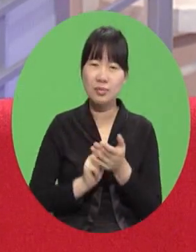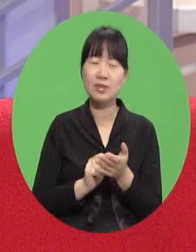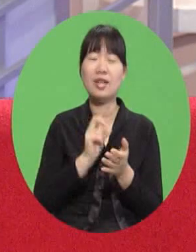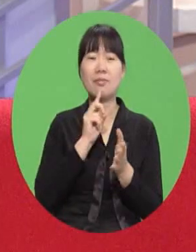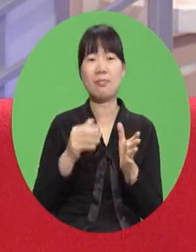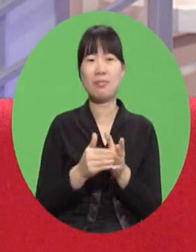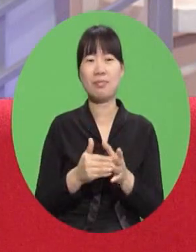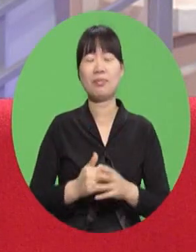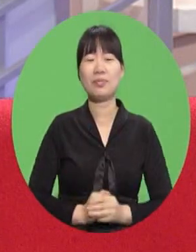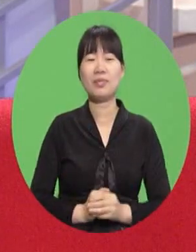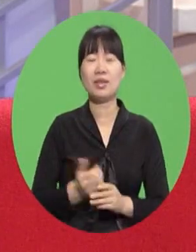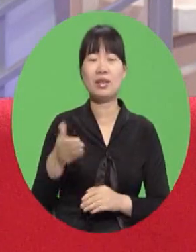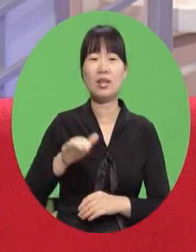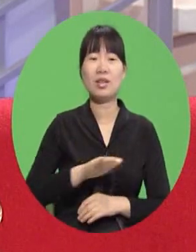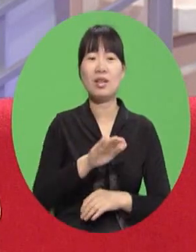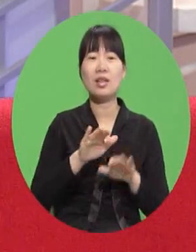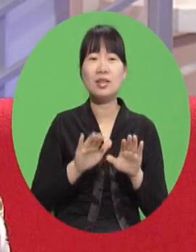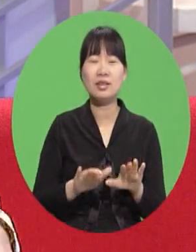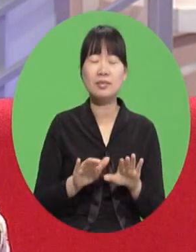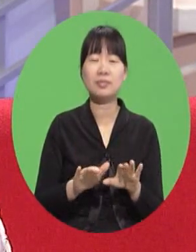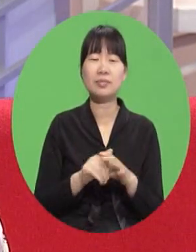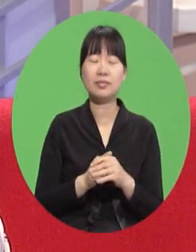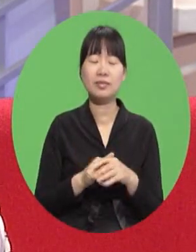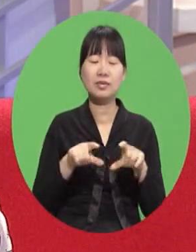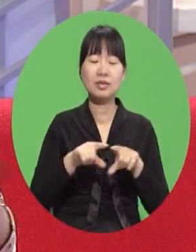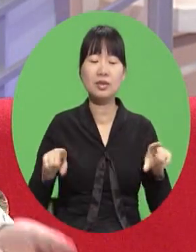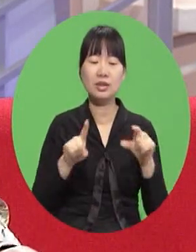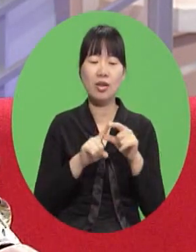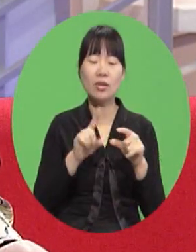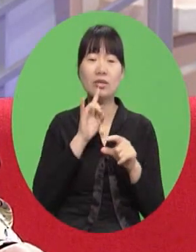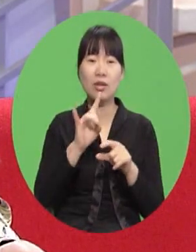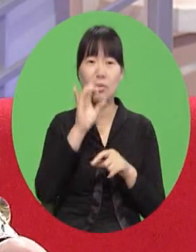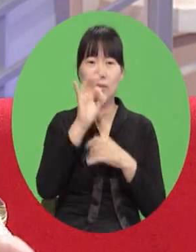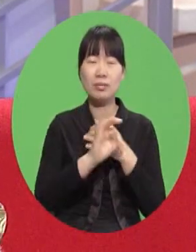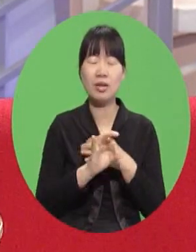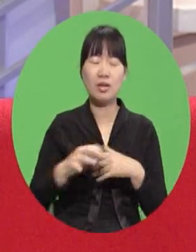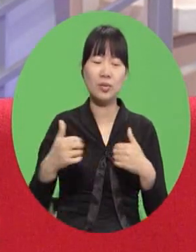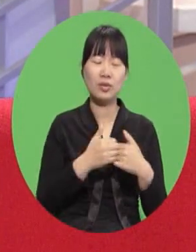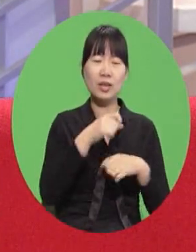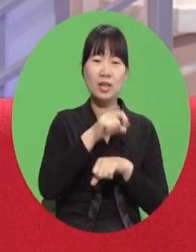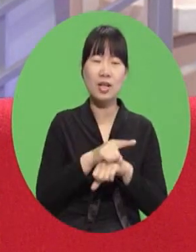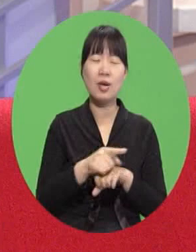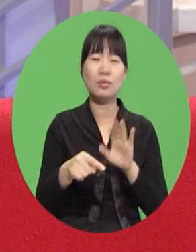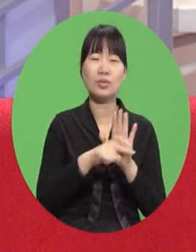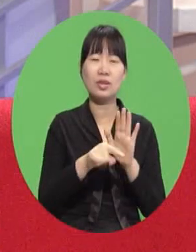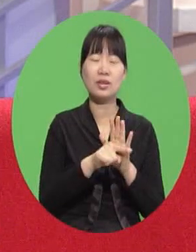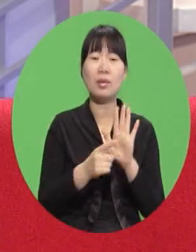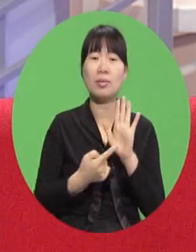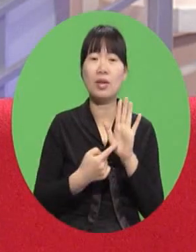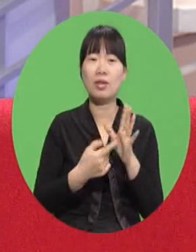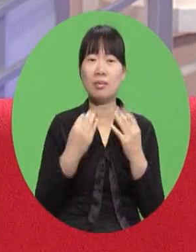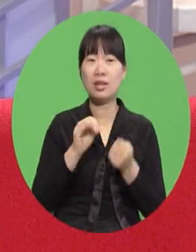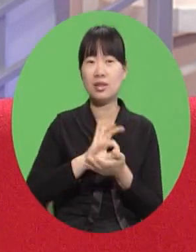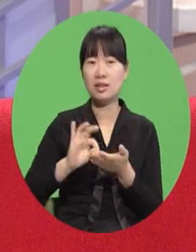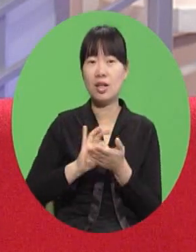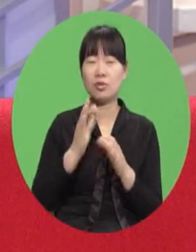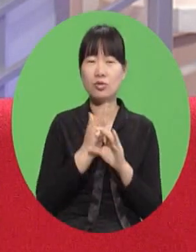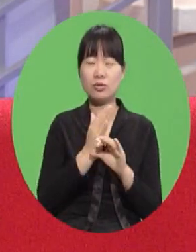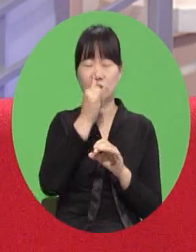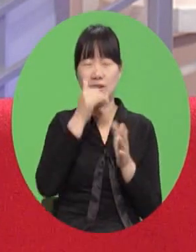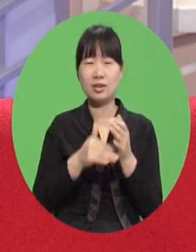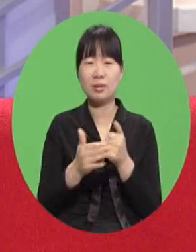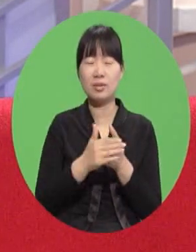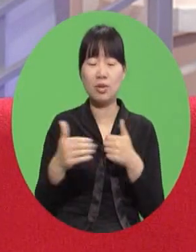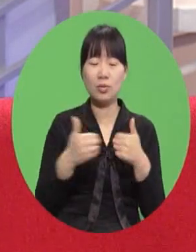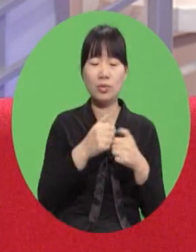같아요. 그렇군요. 근데 이제 우리는 일상 그 언어에서는 공격적이다 하는 건 조금 부정적인 표현으로 많이 쓰는 것 같기는 해요. 그래서 일단